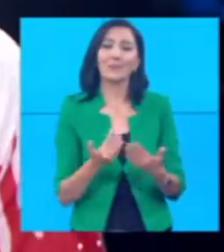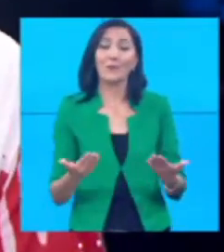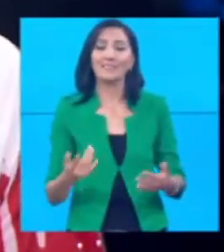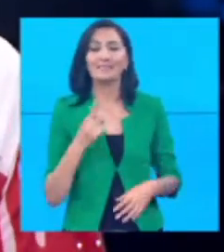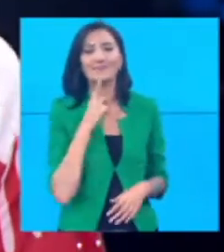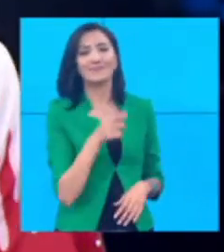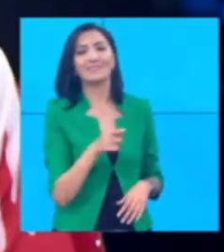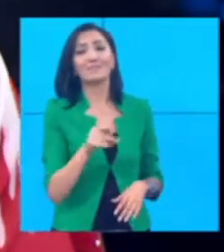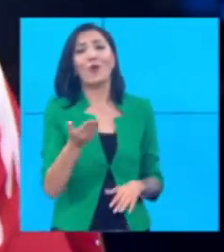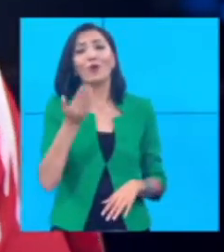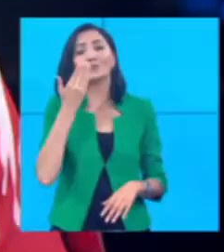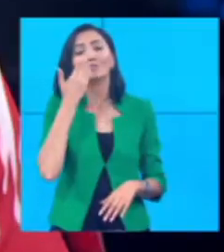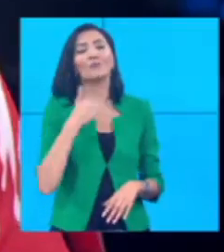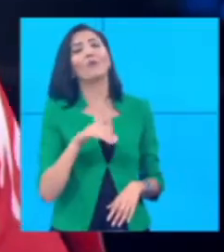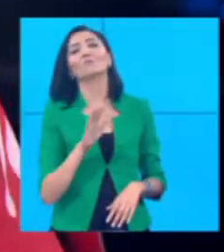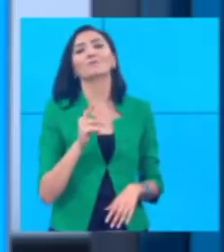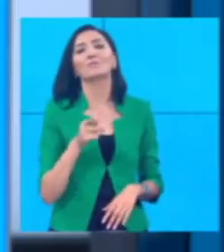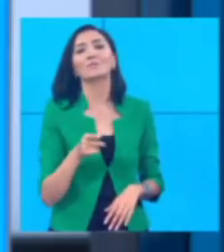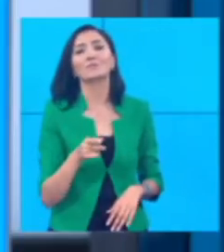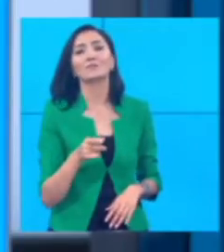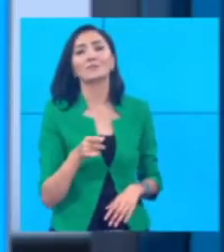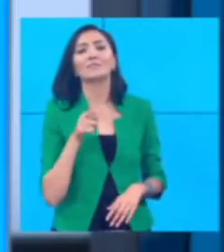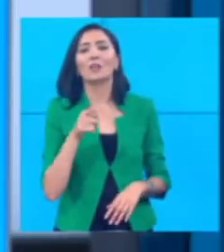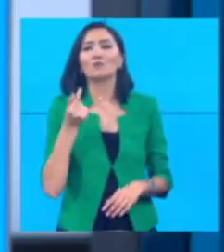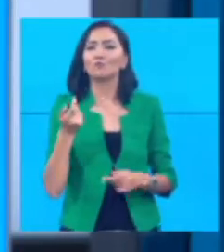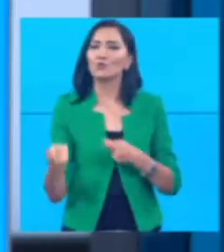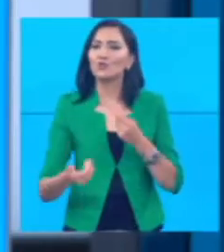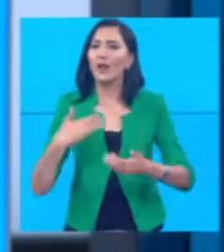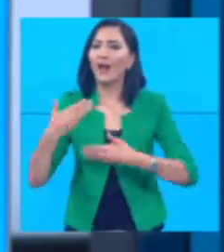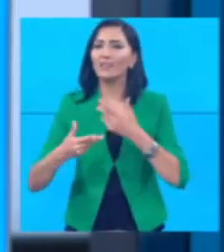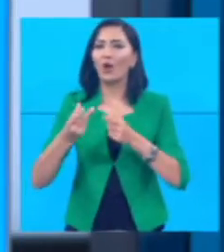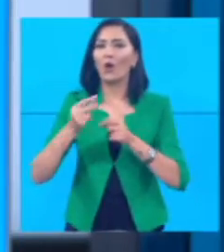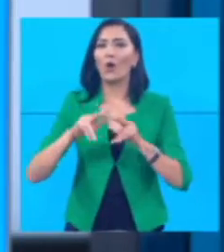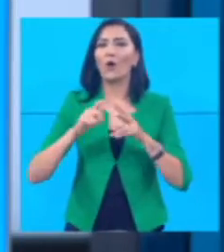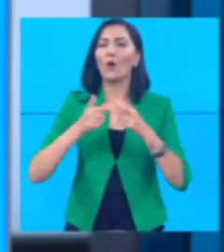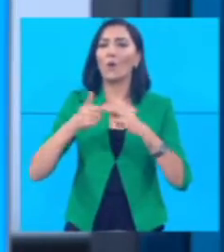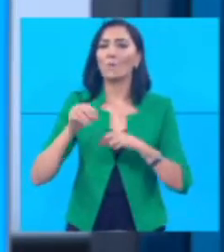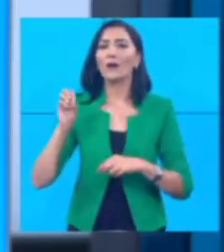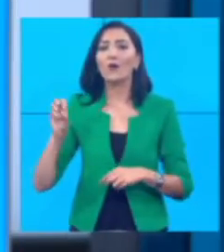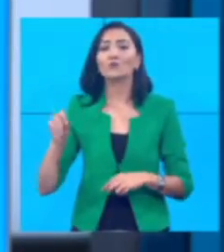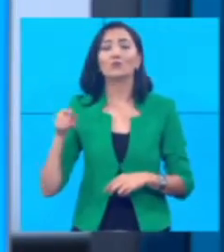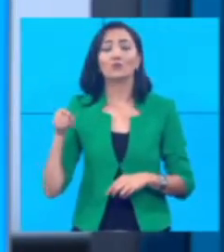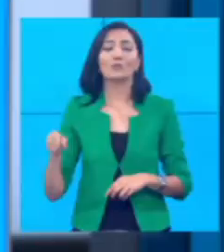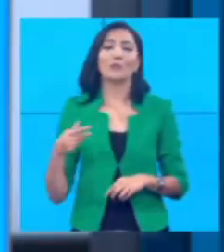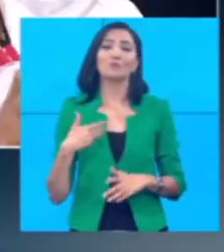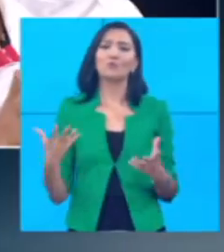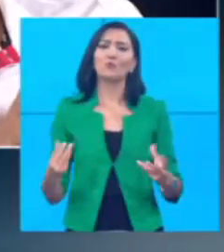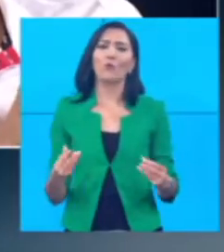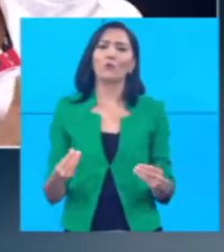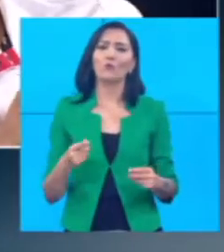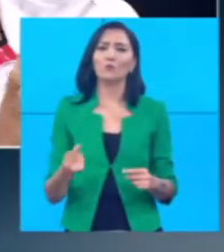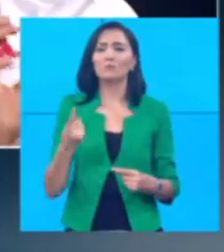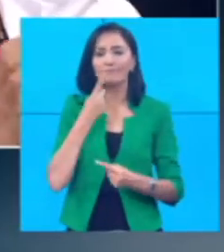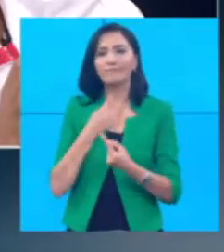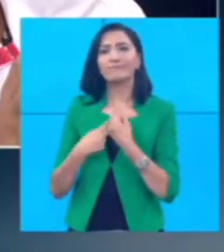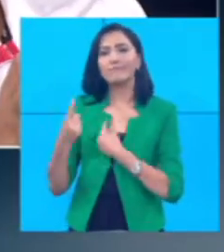mi? Bunun öncesi yok mu? Yani sana bu işi anlatan işte Ömer Hoca'ndı. İşte... Ömer Hoca evet çok